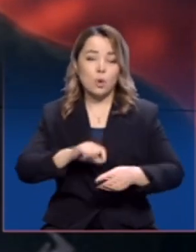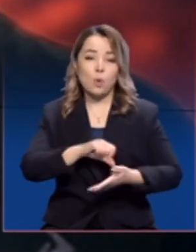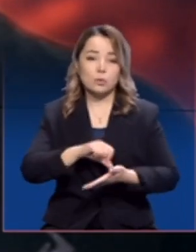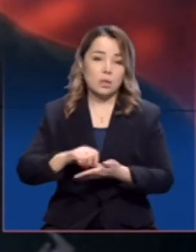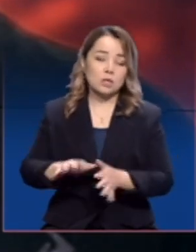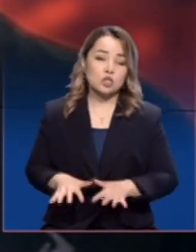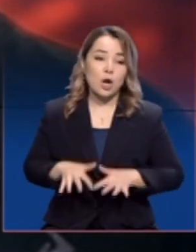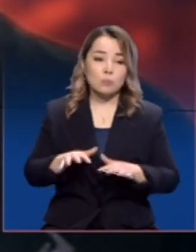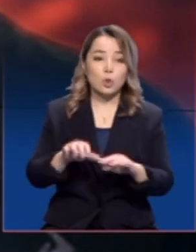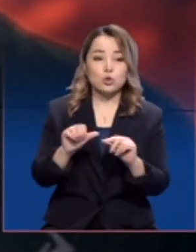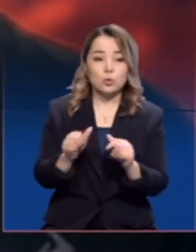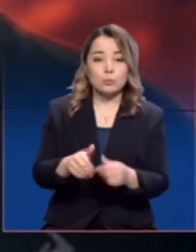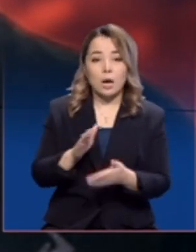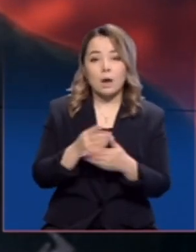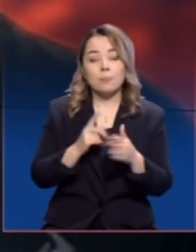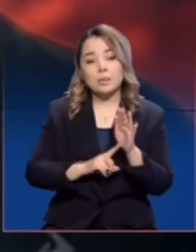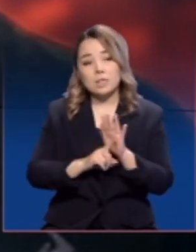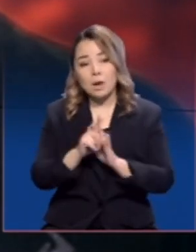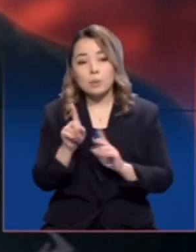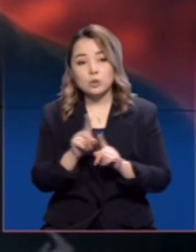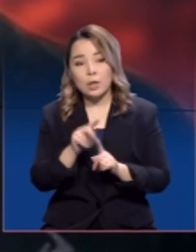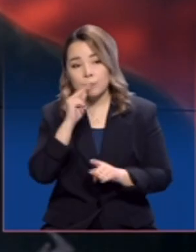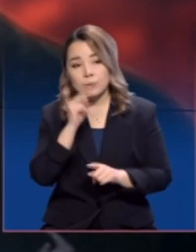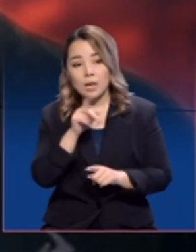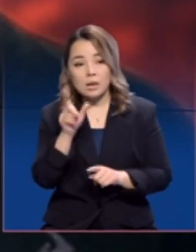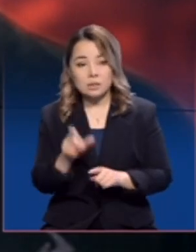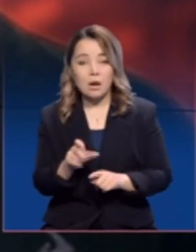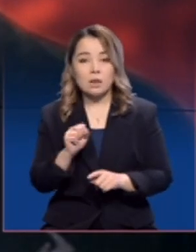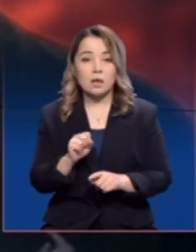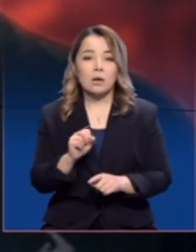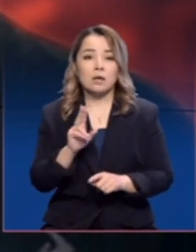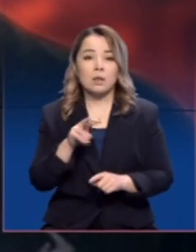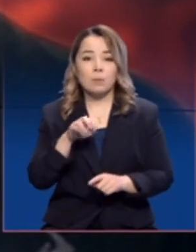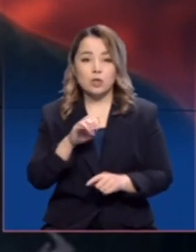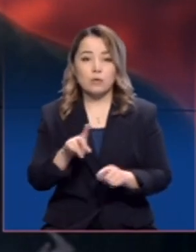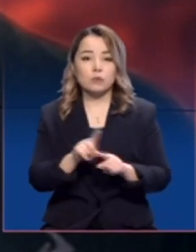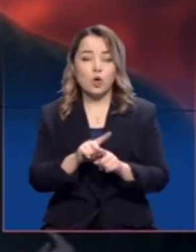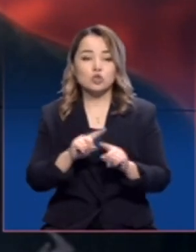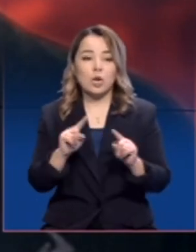Шабуылдың ұйымдастырушысы және бастамашысы ретінде күдіктелінген Аркадий Клебанов та ұсталған.